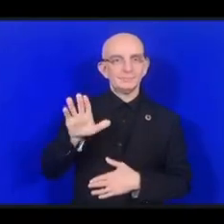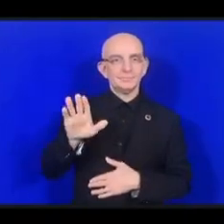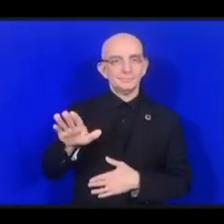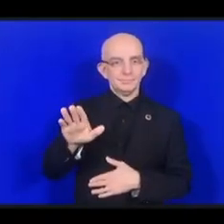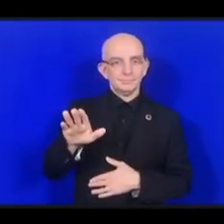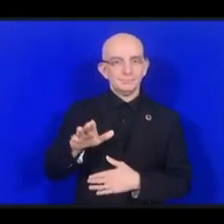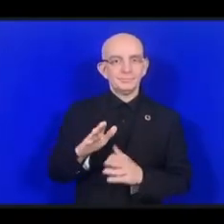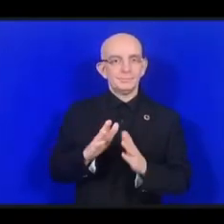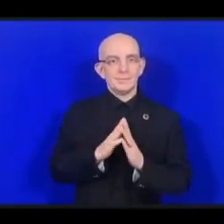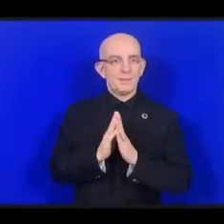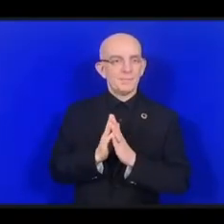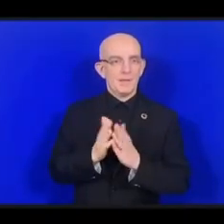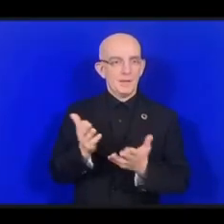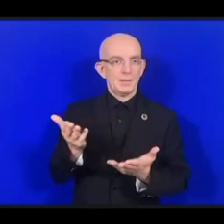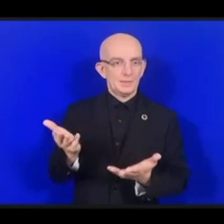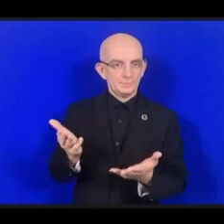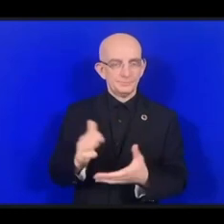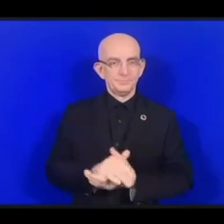请。